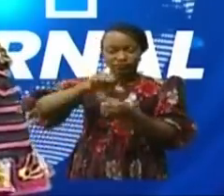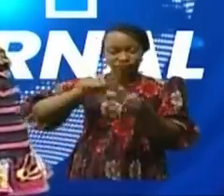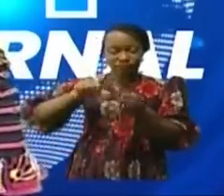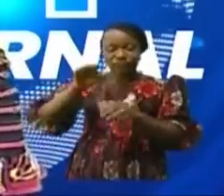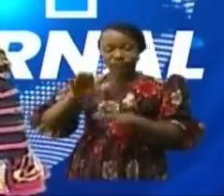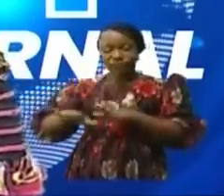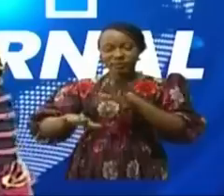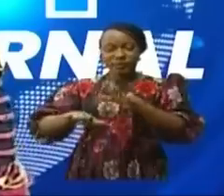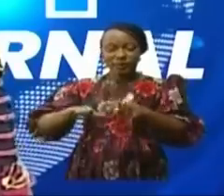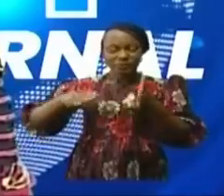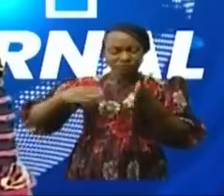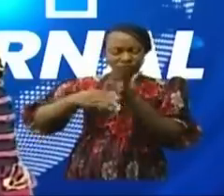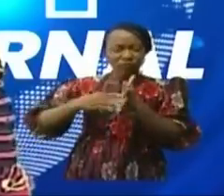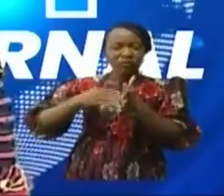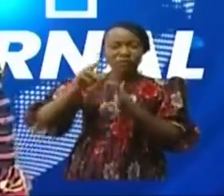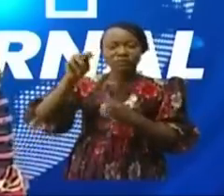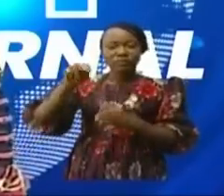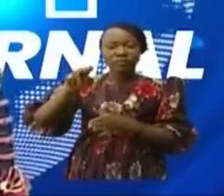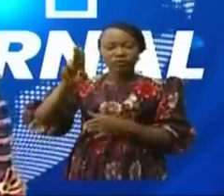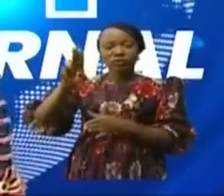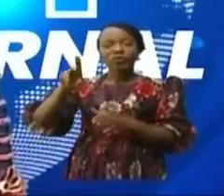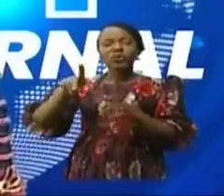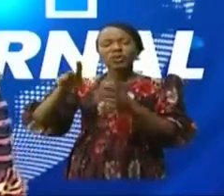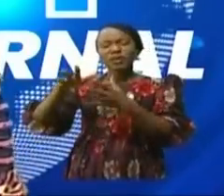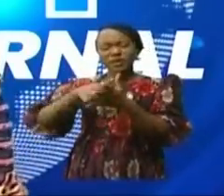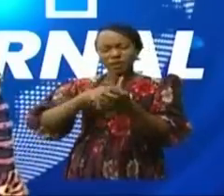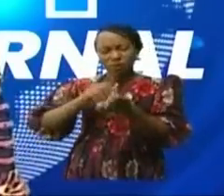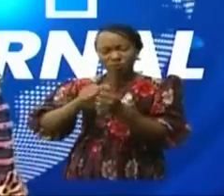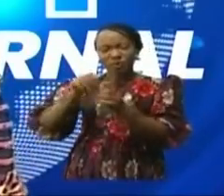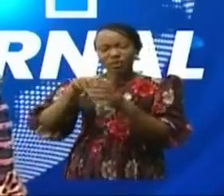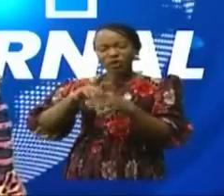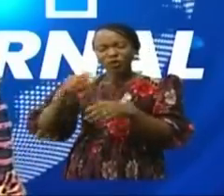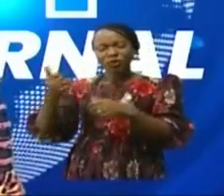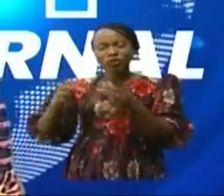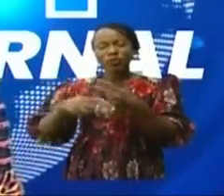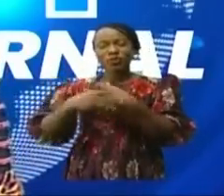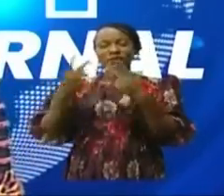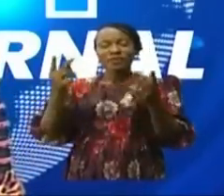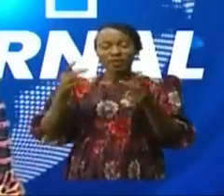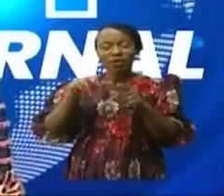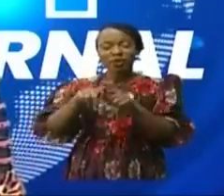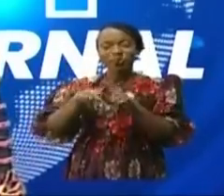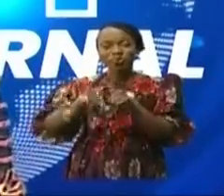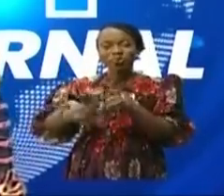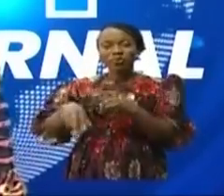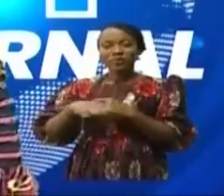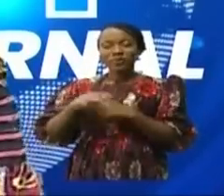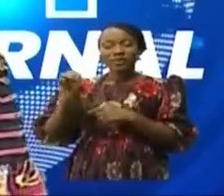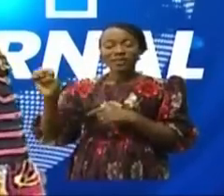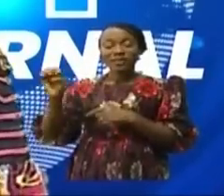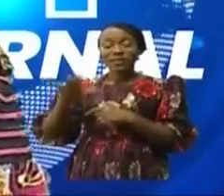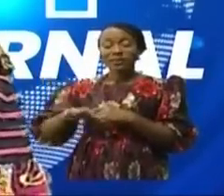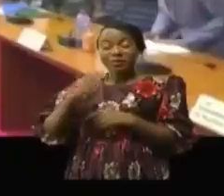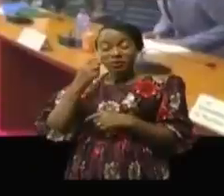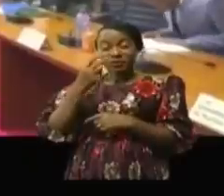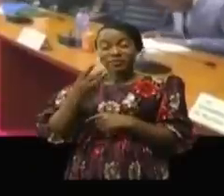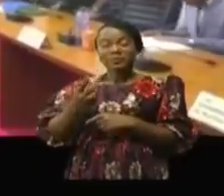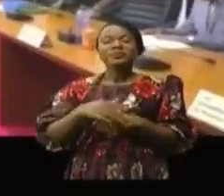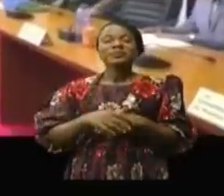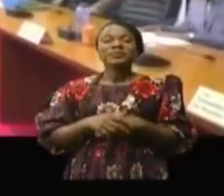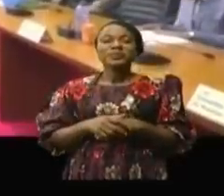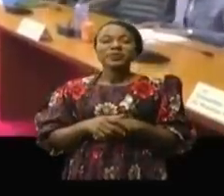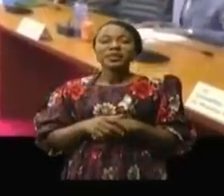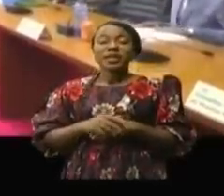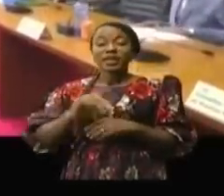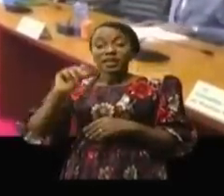manifestations anti-MONUSCO qui ont dégénéré dans certaines villes des provinces de l'Est du pays. Le gouvernement lance